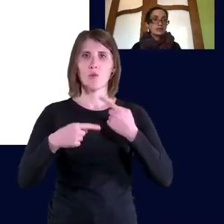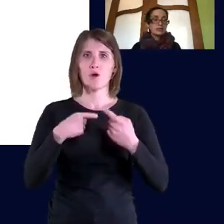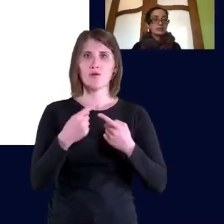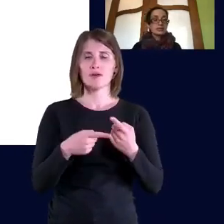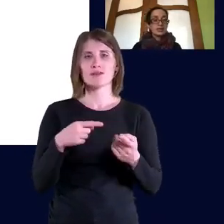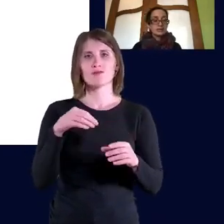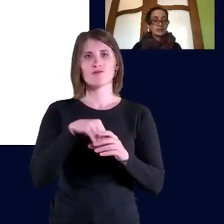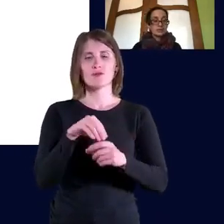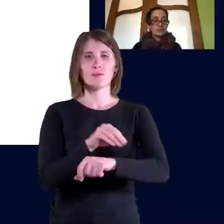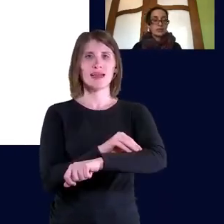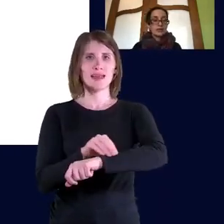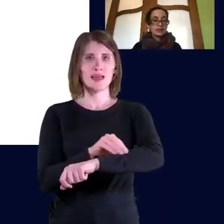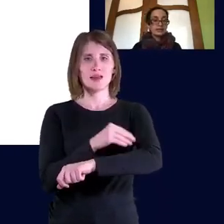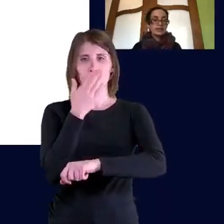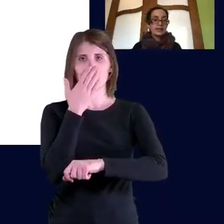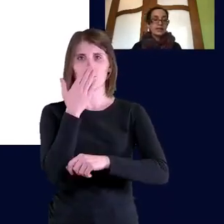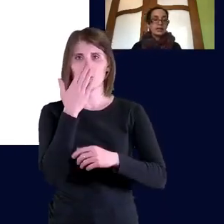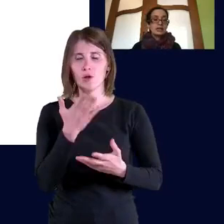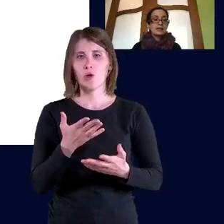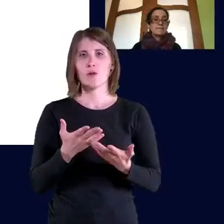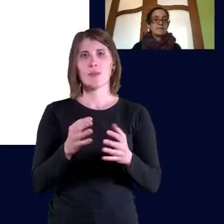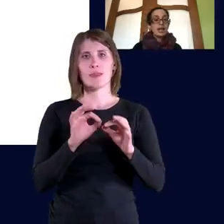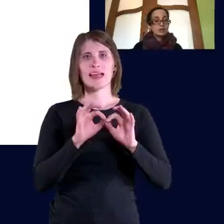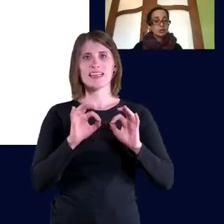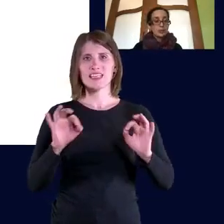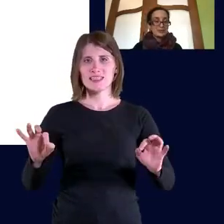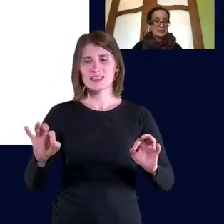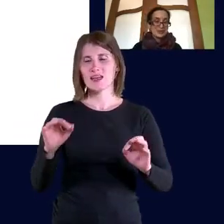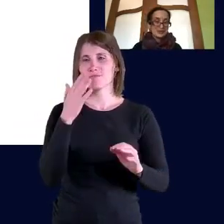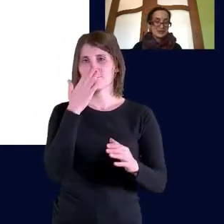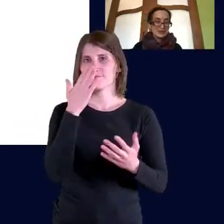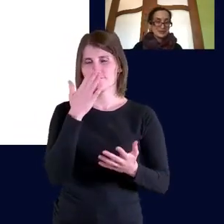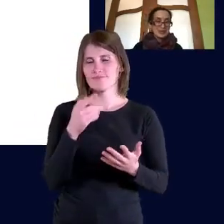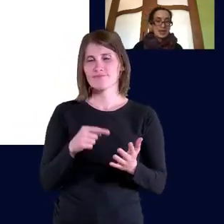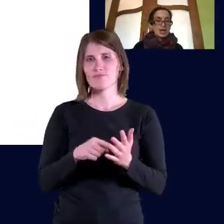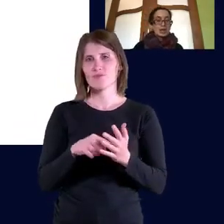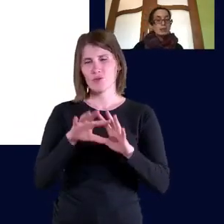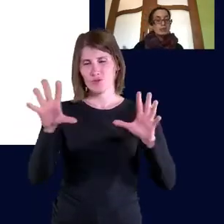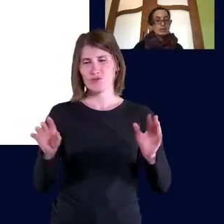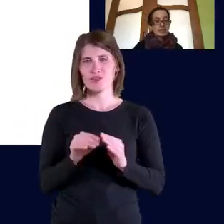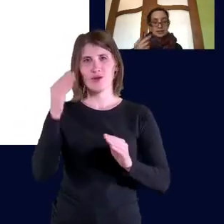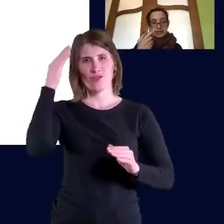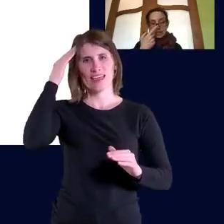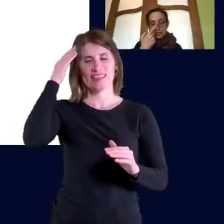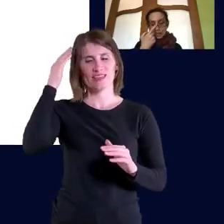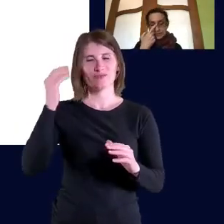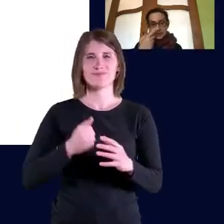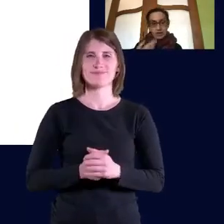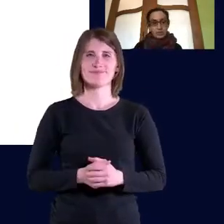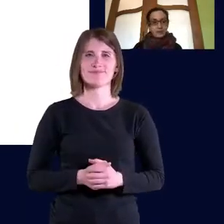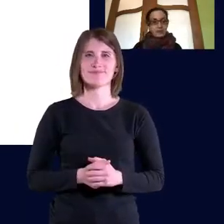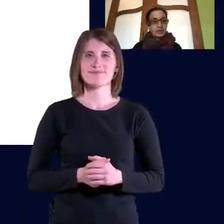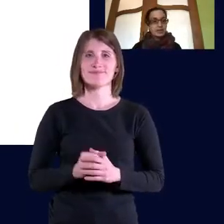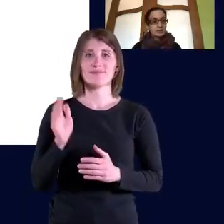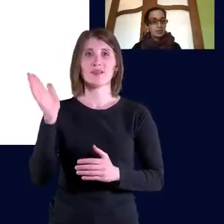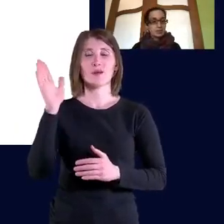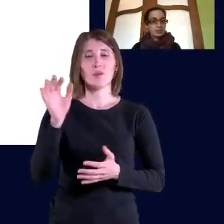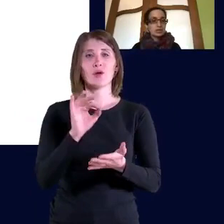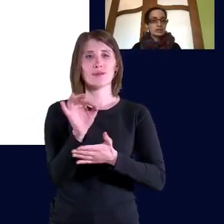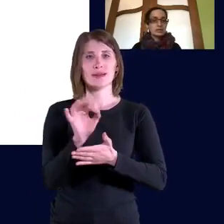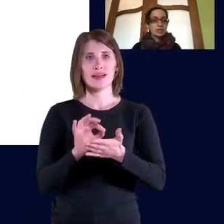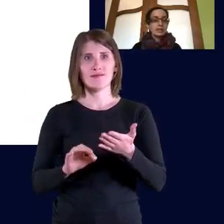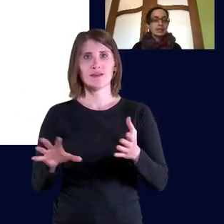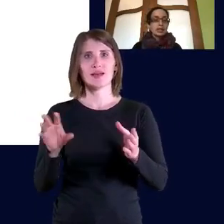stosowane tekstury Jakie są stosowane linię ale to już państwo wszystko jedną później taki taką grafikę